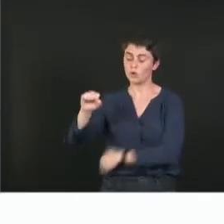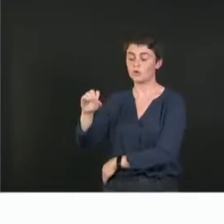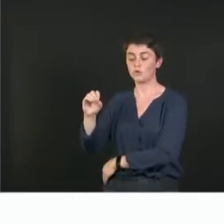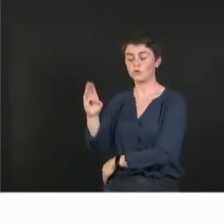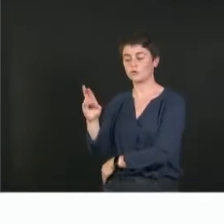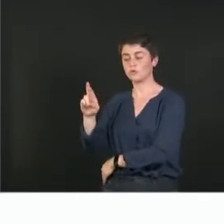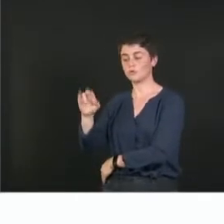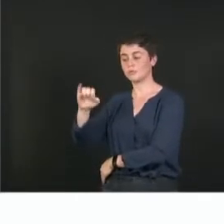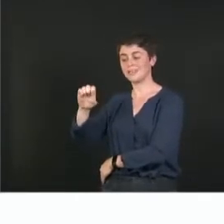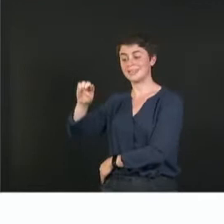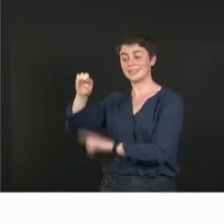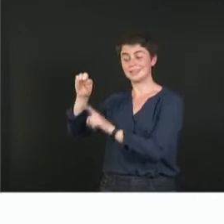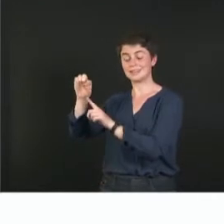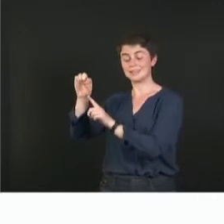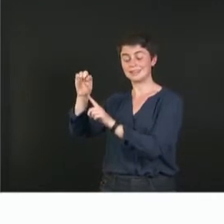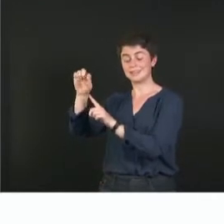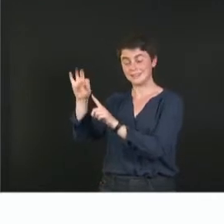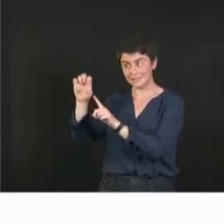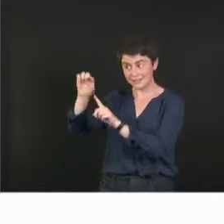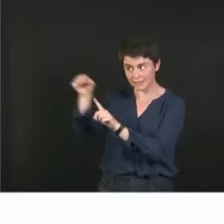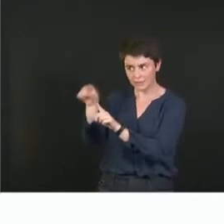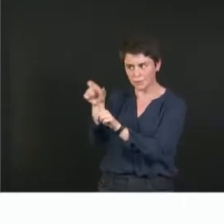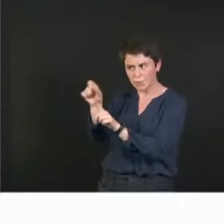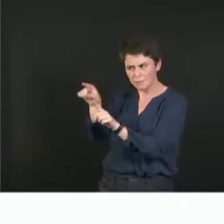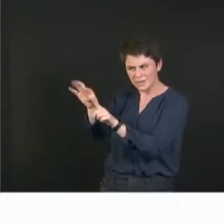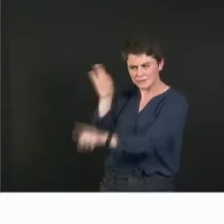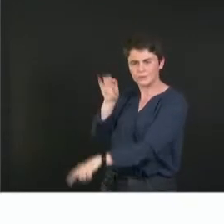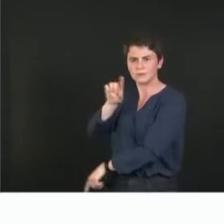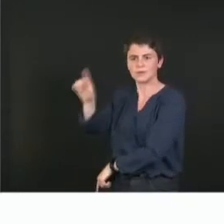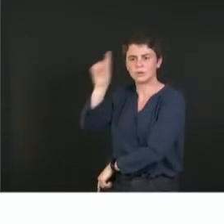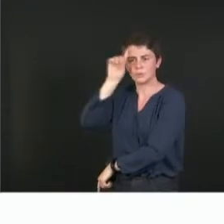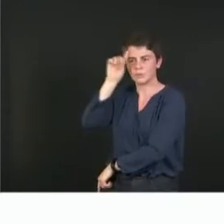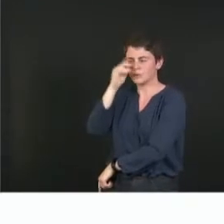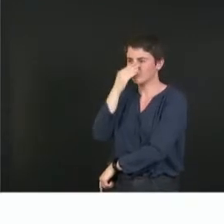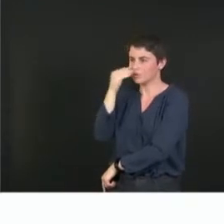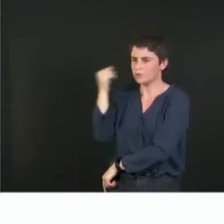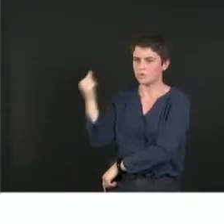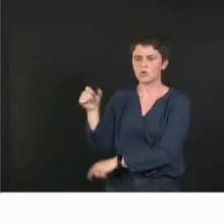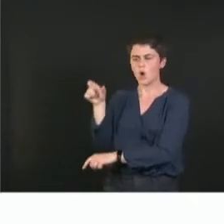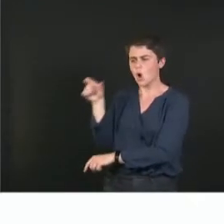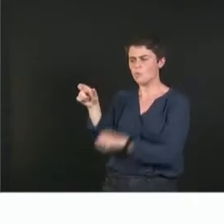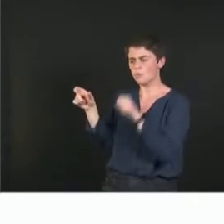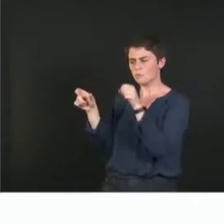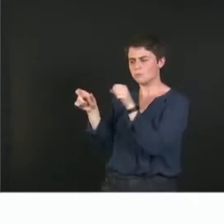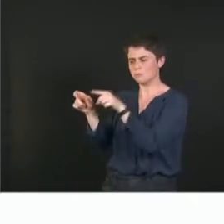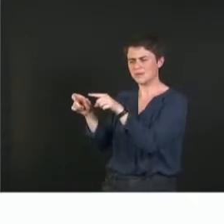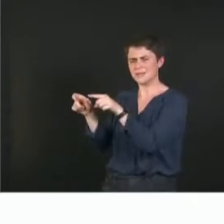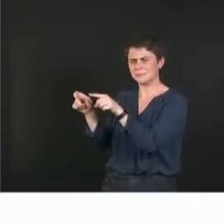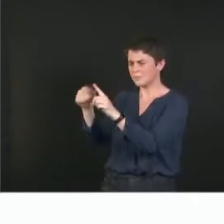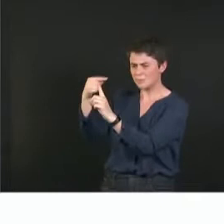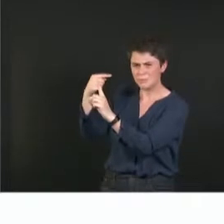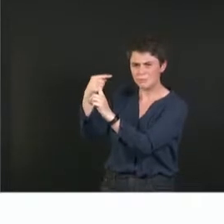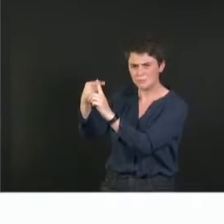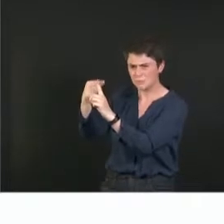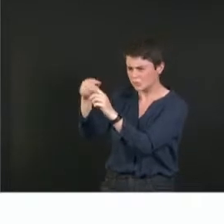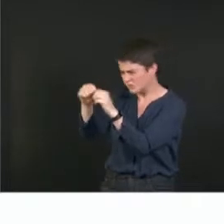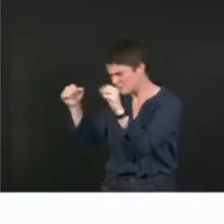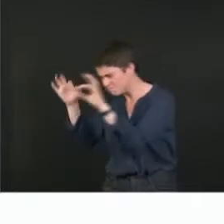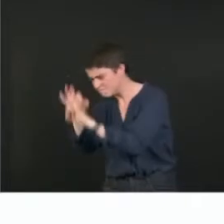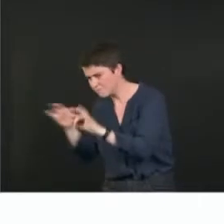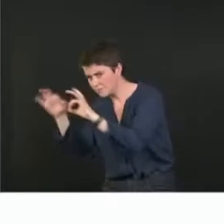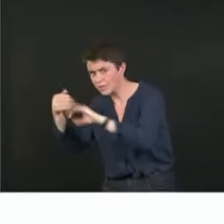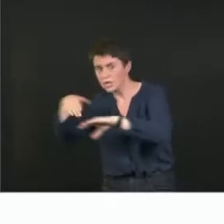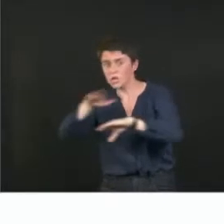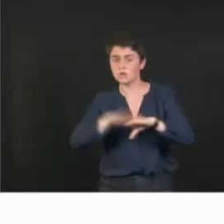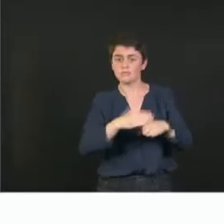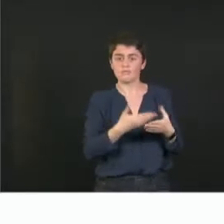choisi sobriété, je vous remercie, parce que nous pensions qu'il y avait quelque chose qui n'était pas si positif dans le mot sobriété, alors que dans frugalité,